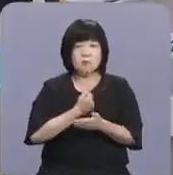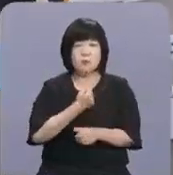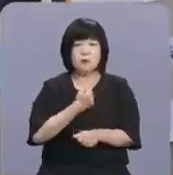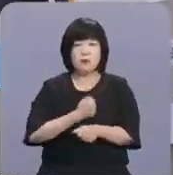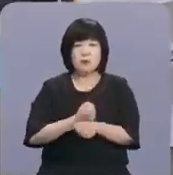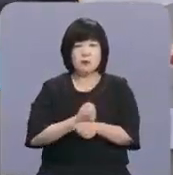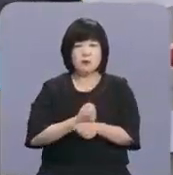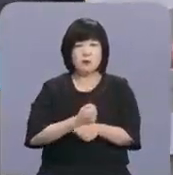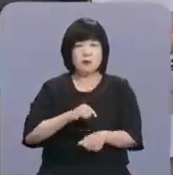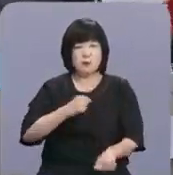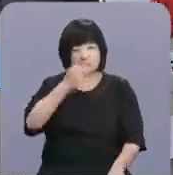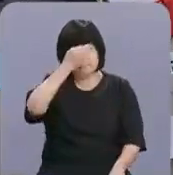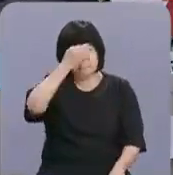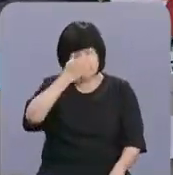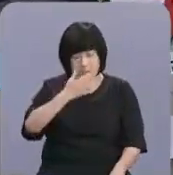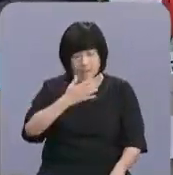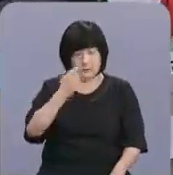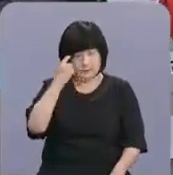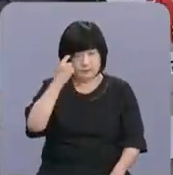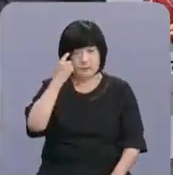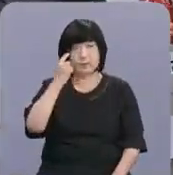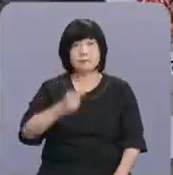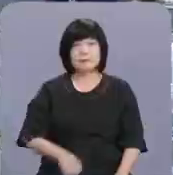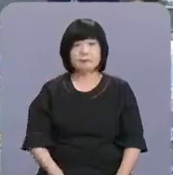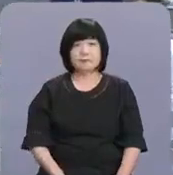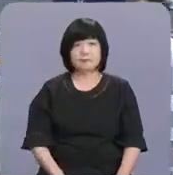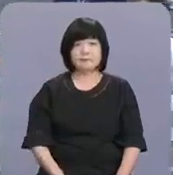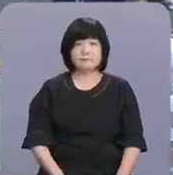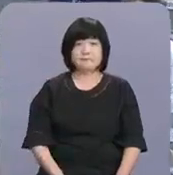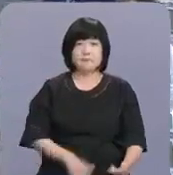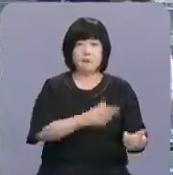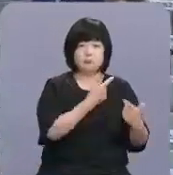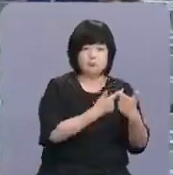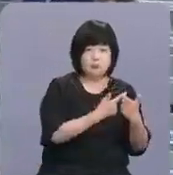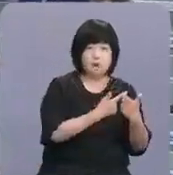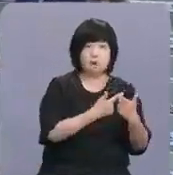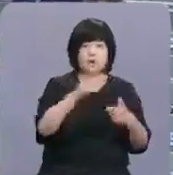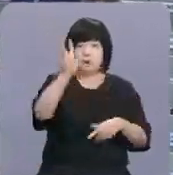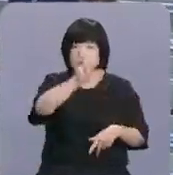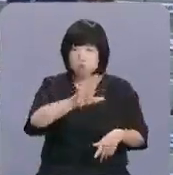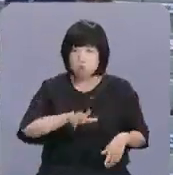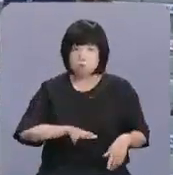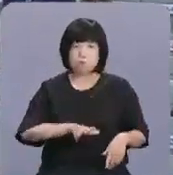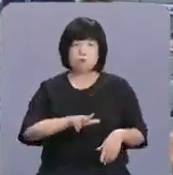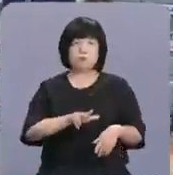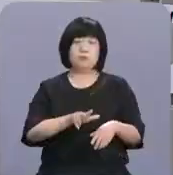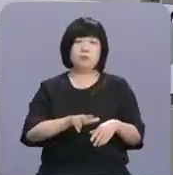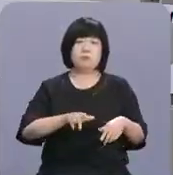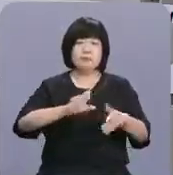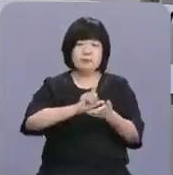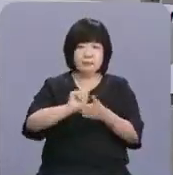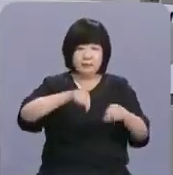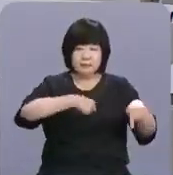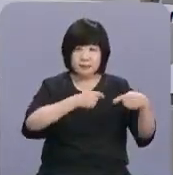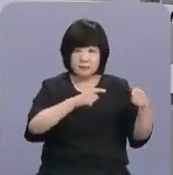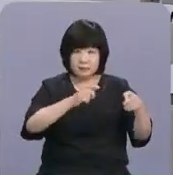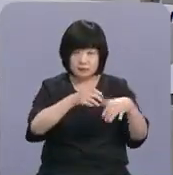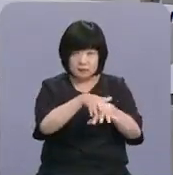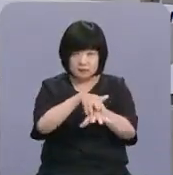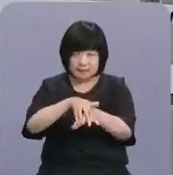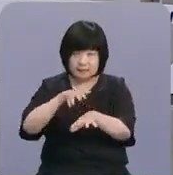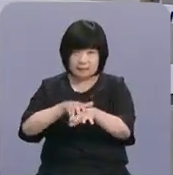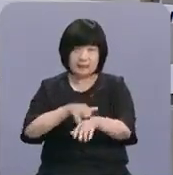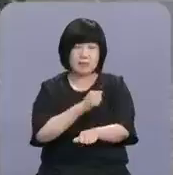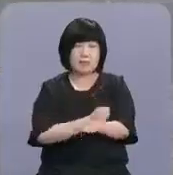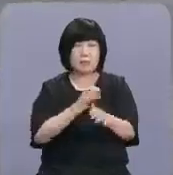돼서 미안합니다. 부산뿐 아니라 전국에서도 지방자치단체와 6.25 참전 유공자회